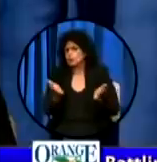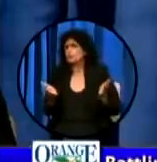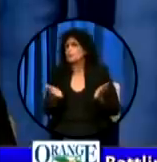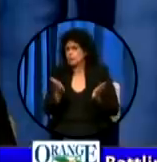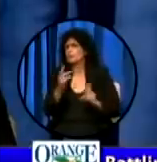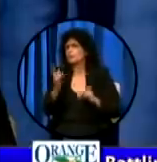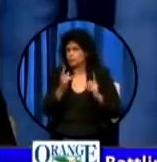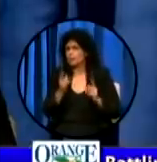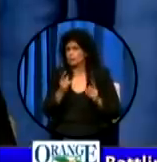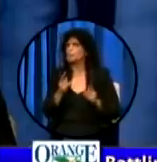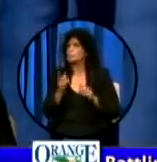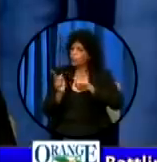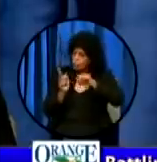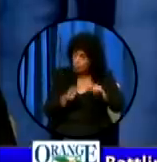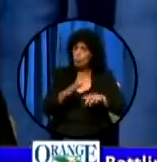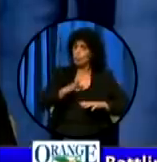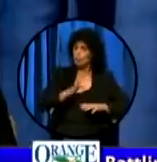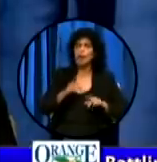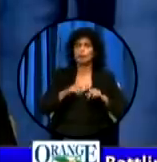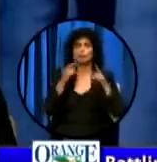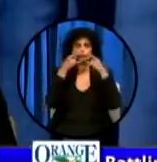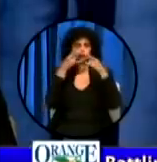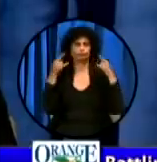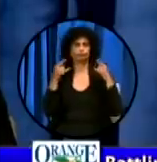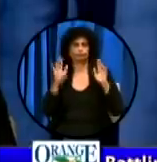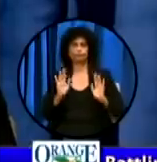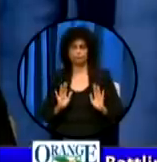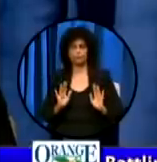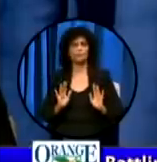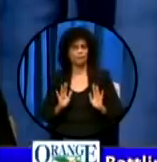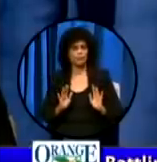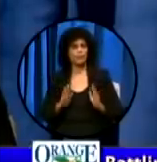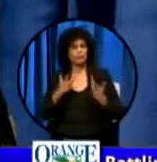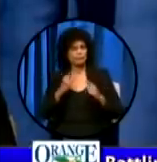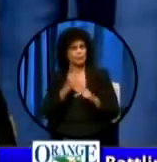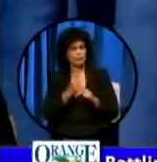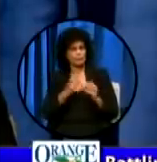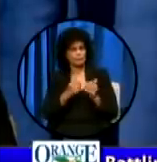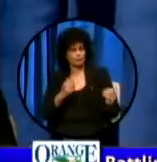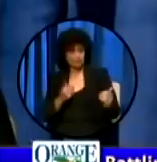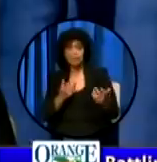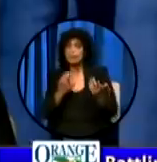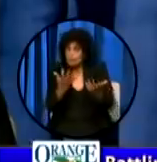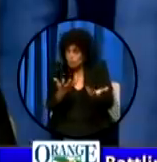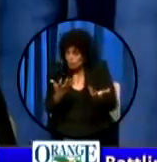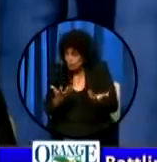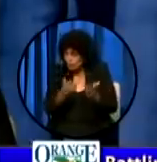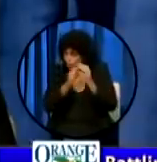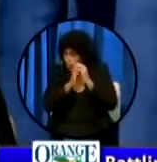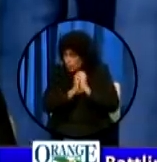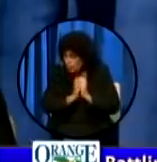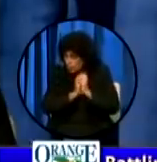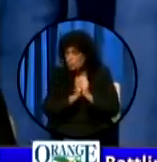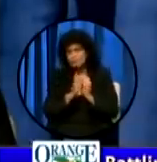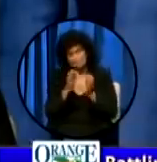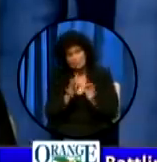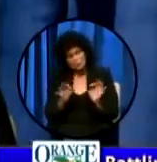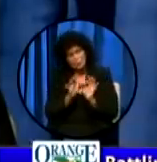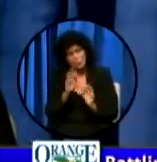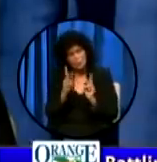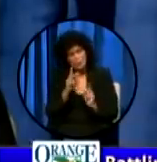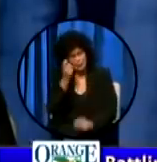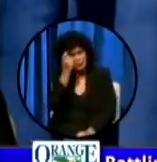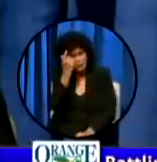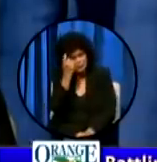Продолжим. Я считаю очень важным, чтобы люди поняли. Если вы хотите иметь возможность поклоняться в духе